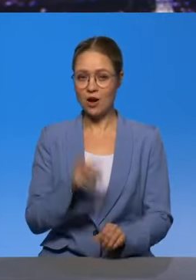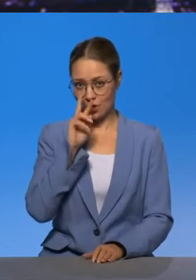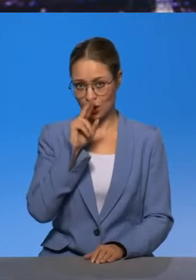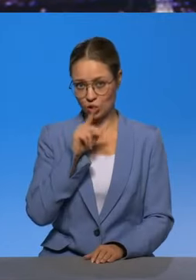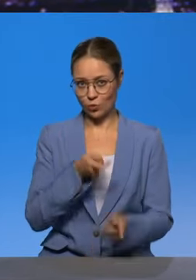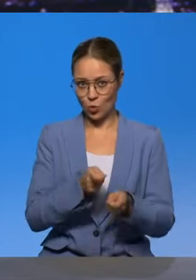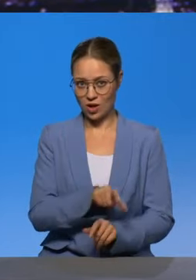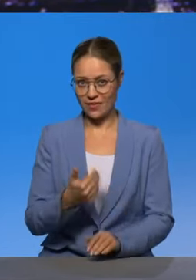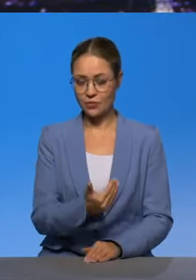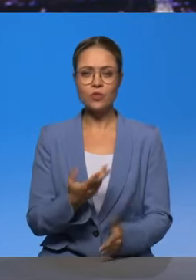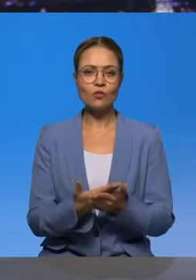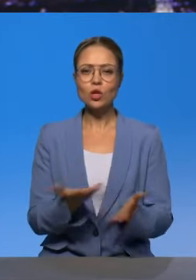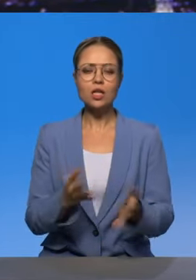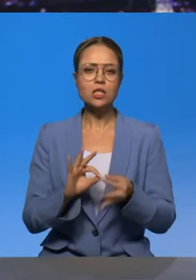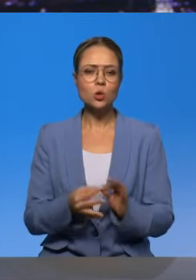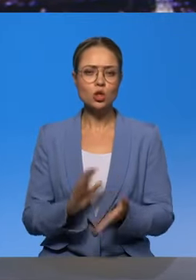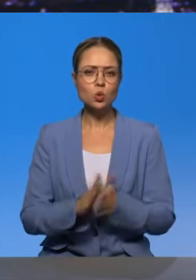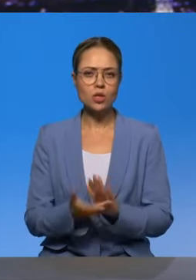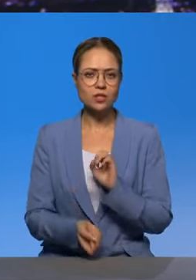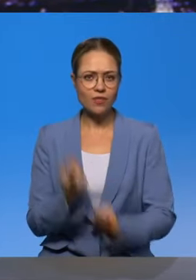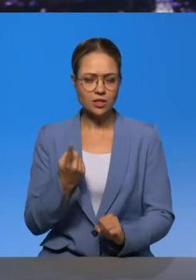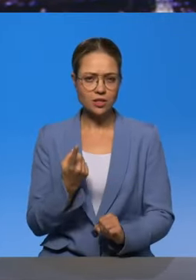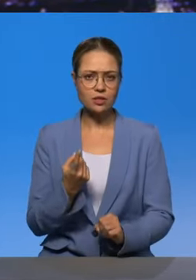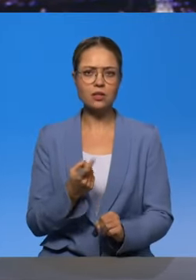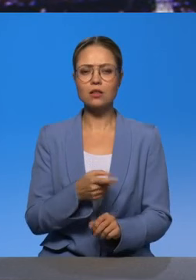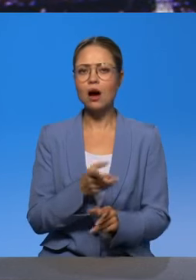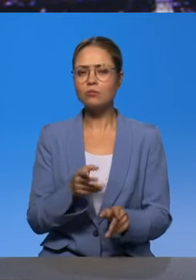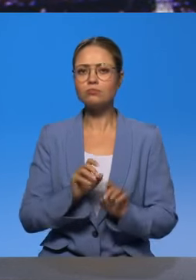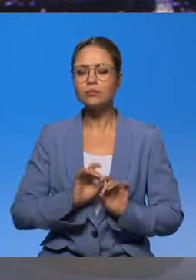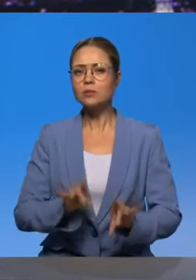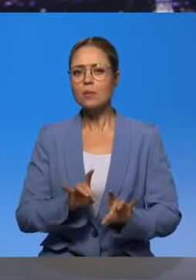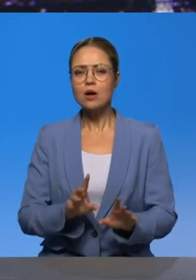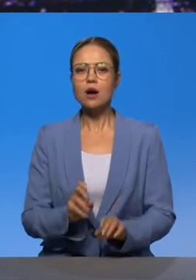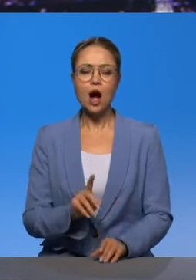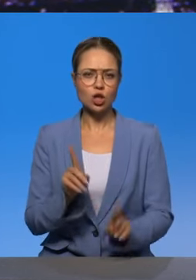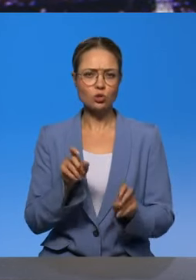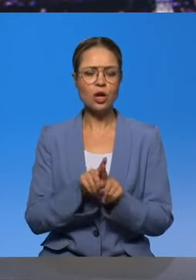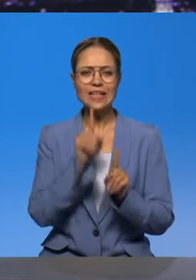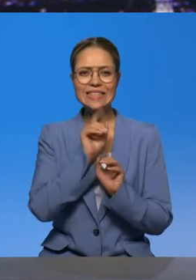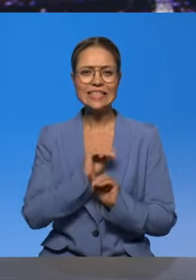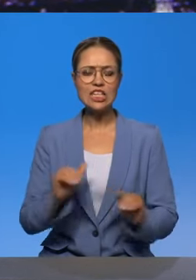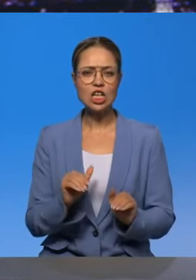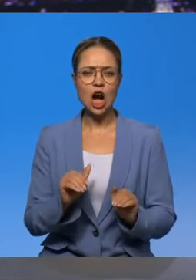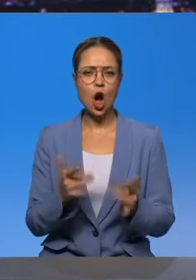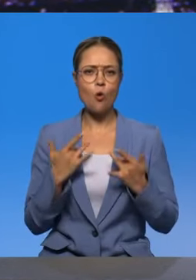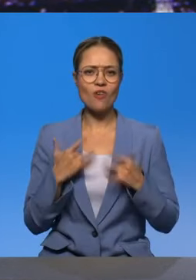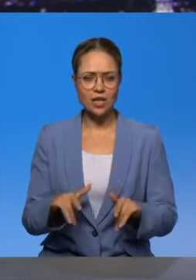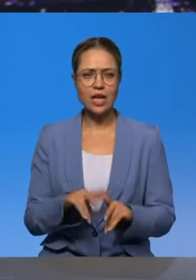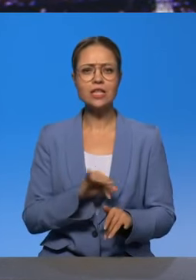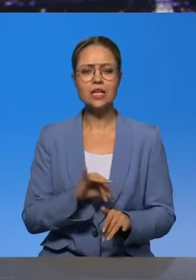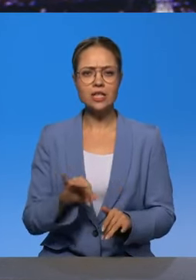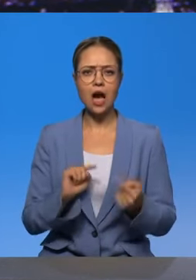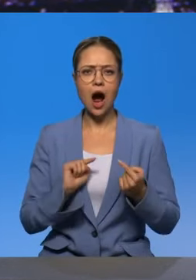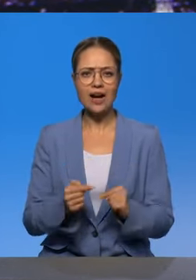какая-то сложная ситуация возникла, как что-то там кого-то транслировать. А что такое тихое увольнение и антиработа? Ответите вы мне после того, как мы